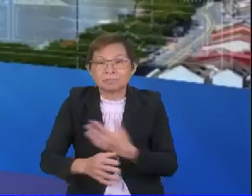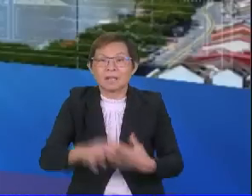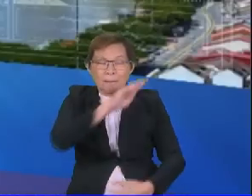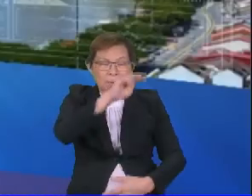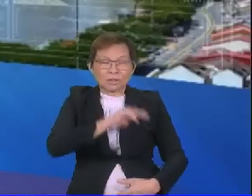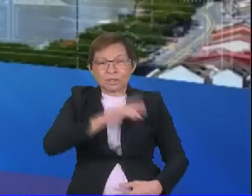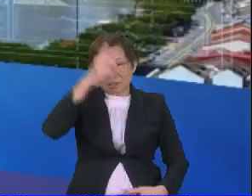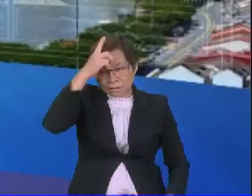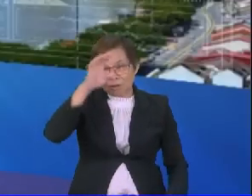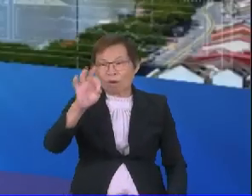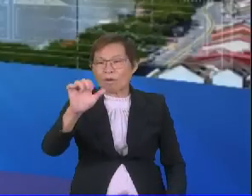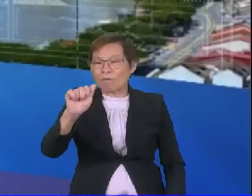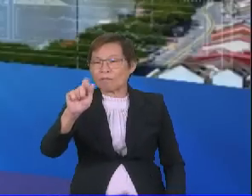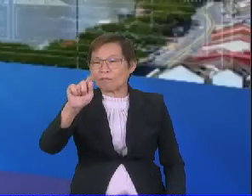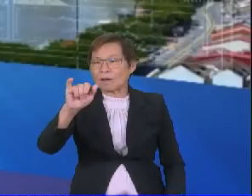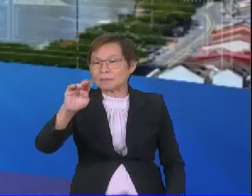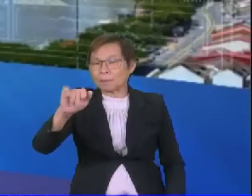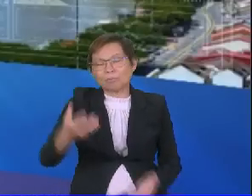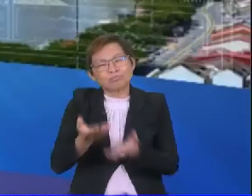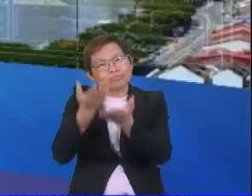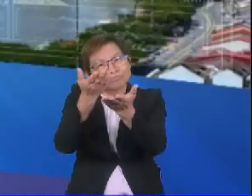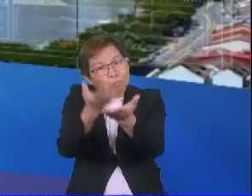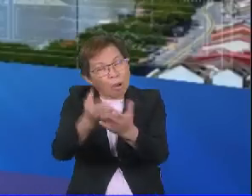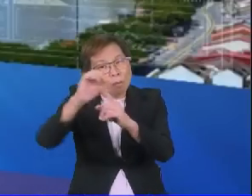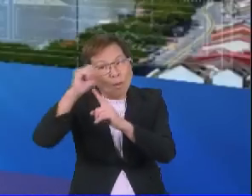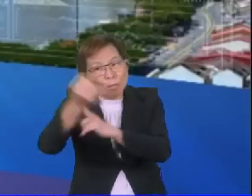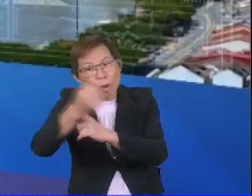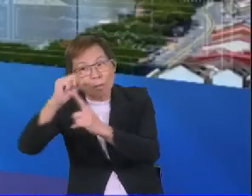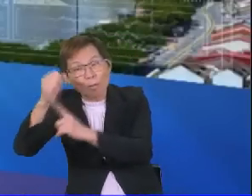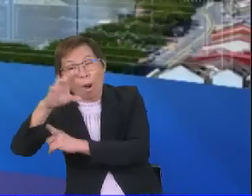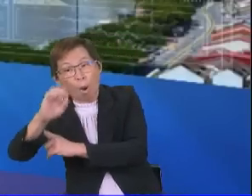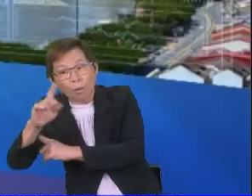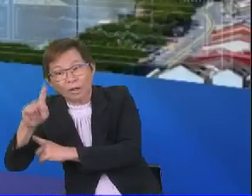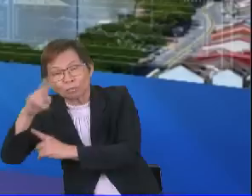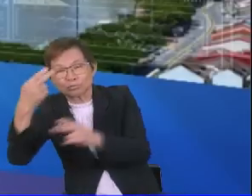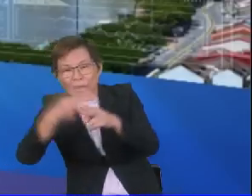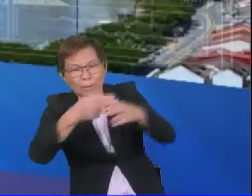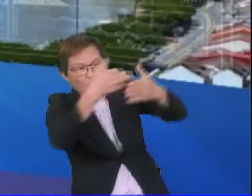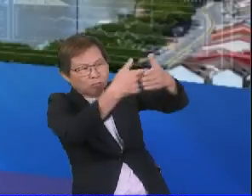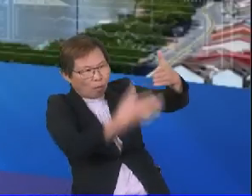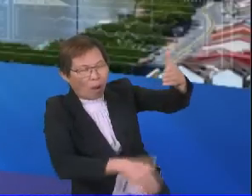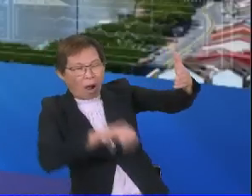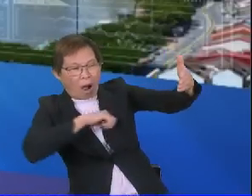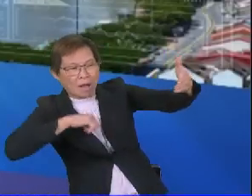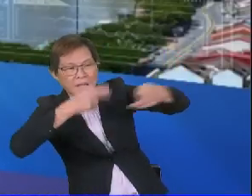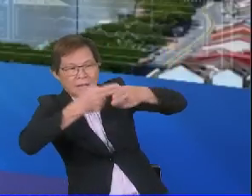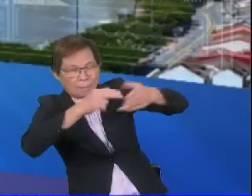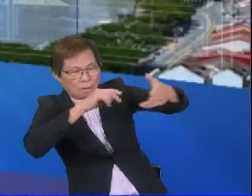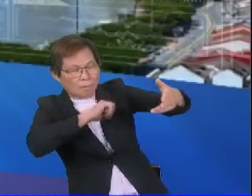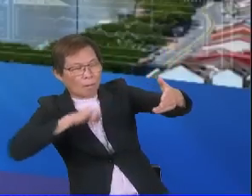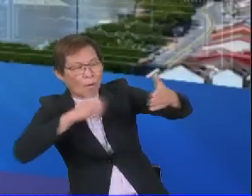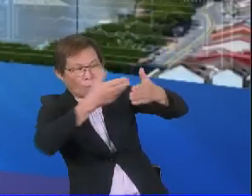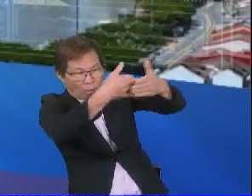menterinya Abdullah menyarankan kepada persatuan-persatuan oke you untuk menyeraikan nama Ali mereka yang mempunyai